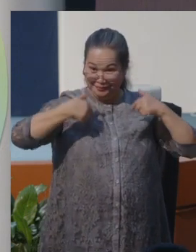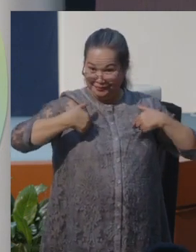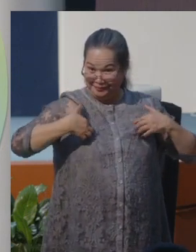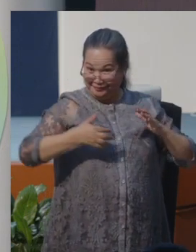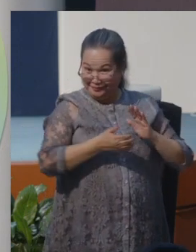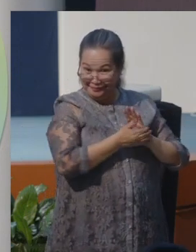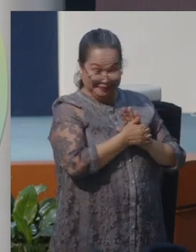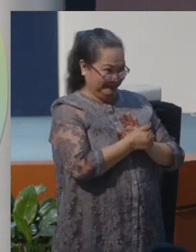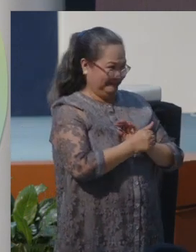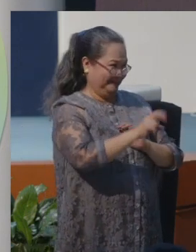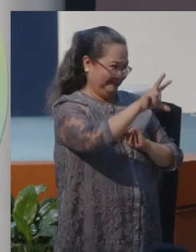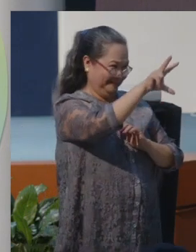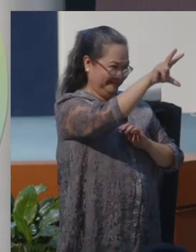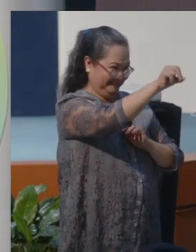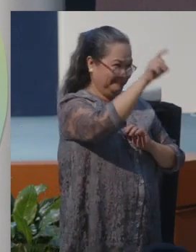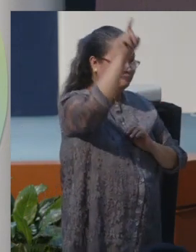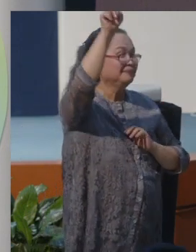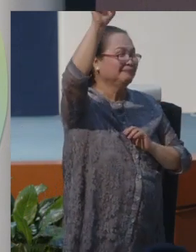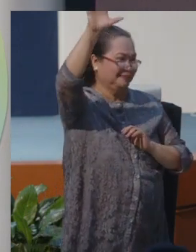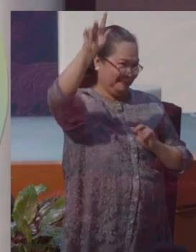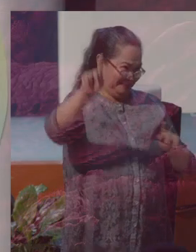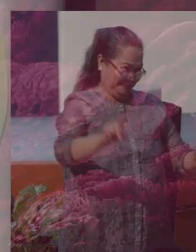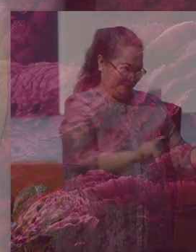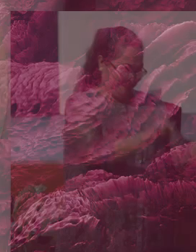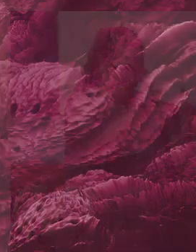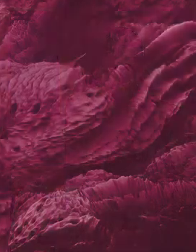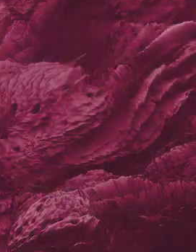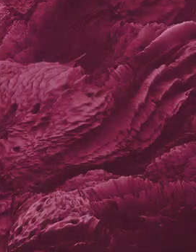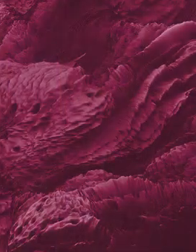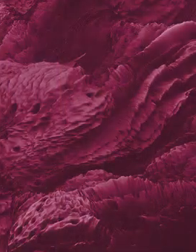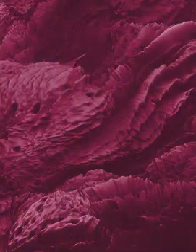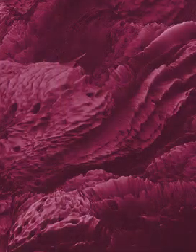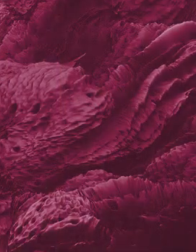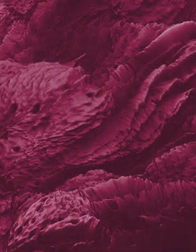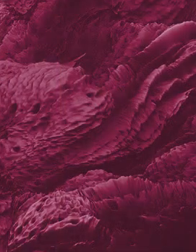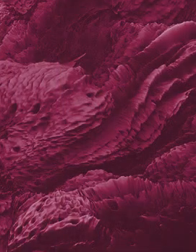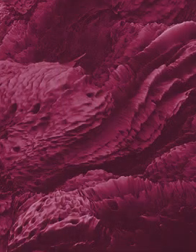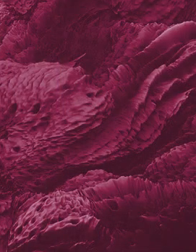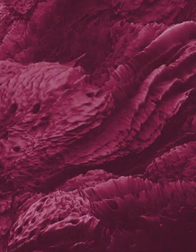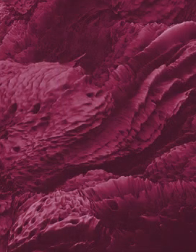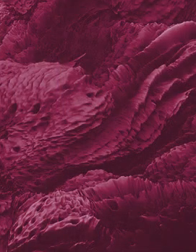sa Kanyang kapangyarihan. Tayo manalangin.